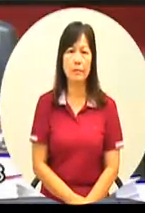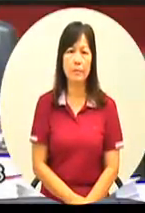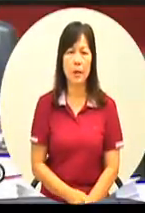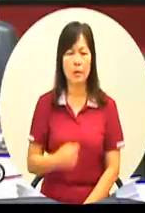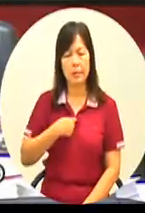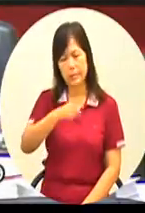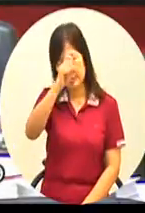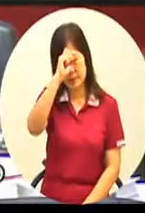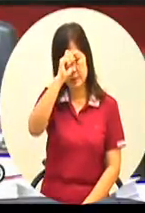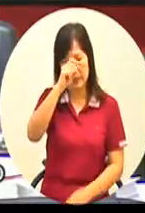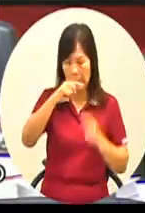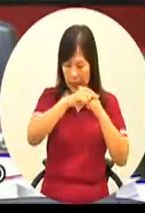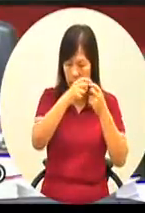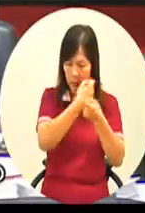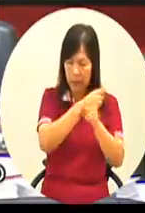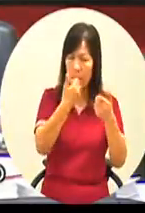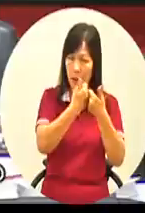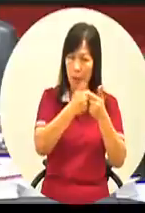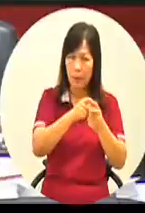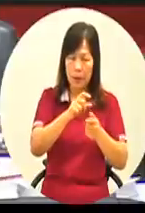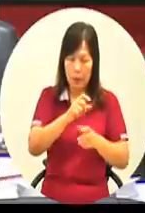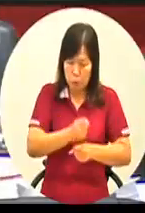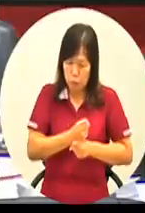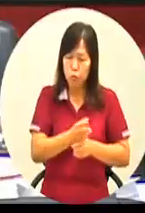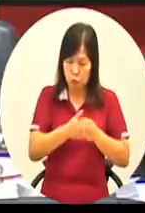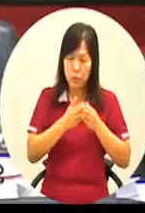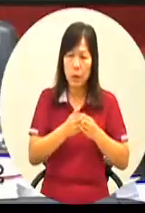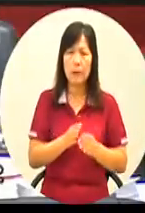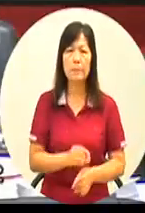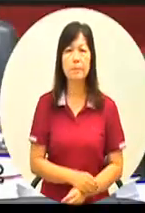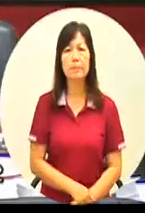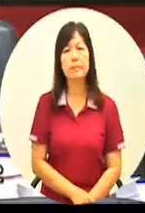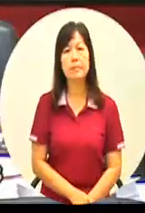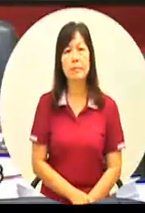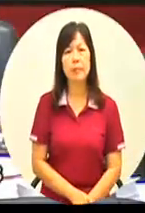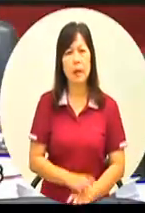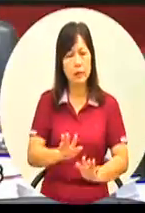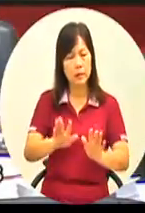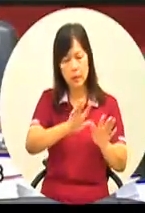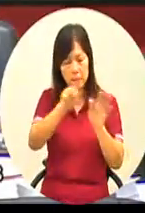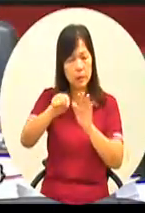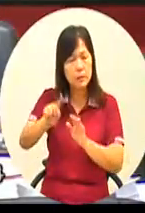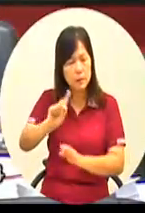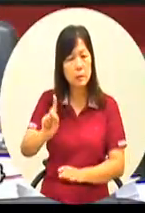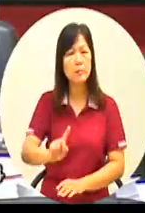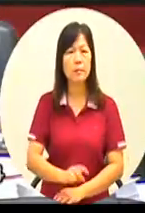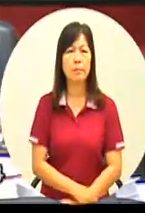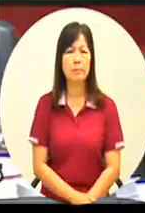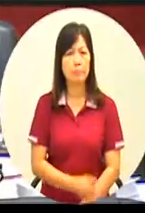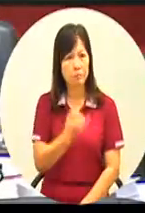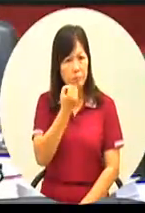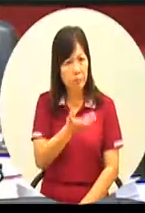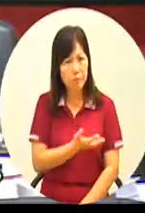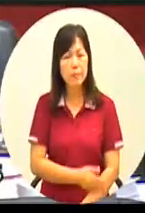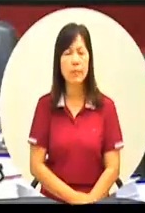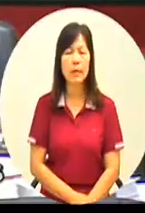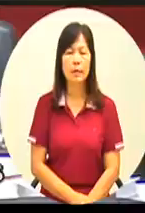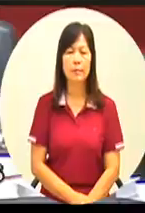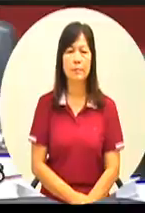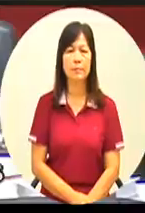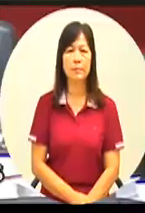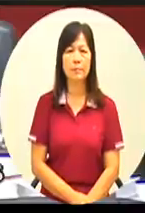研考会啊，要特别注意，好，要特别注意目前这样的一个情况，好不好？好，研考会